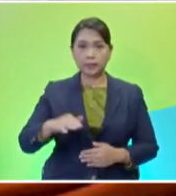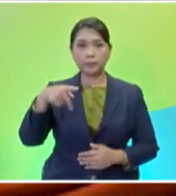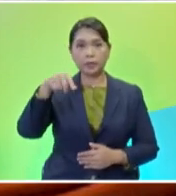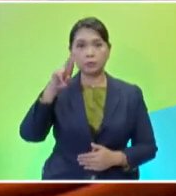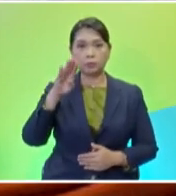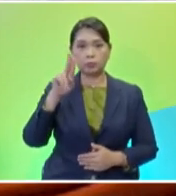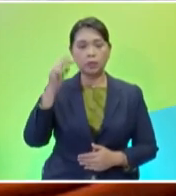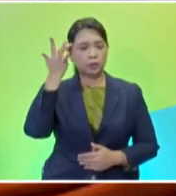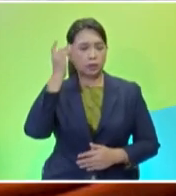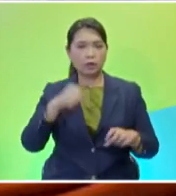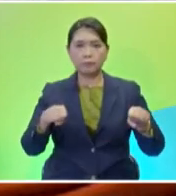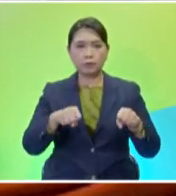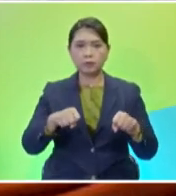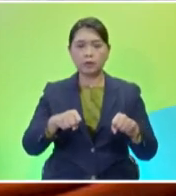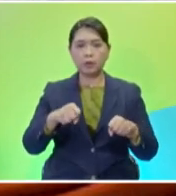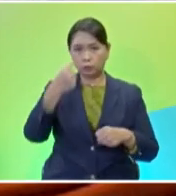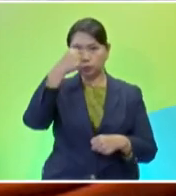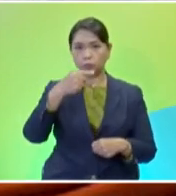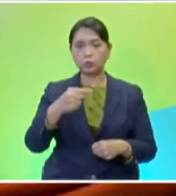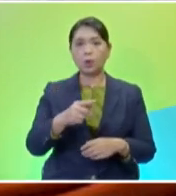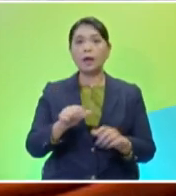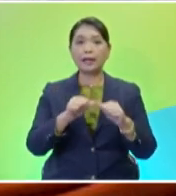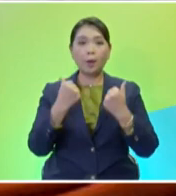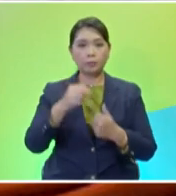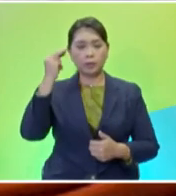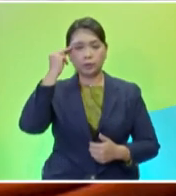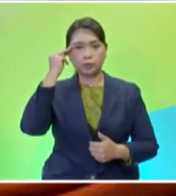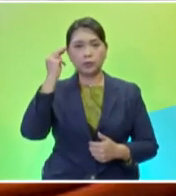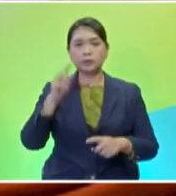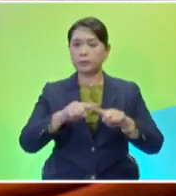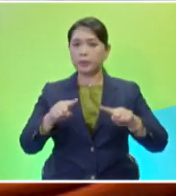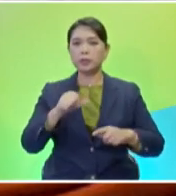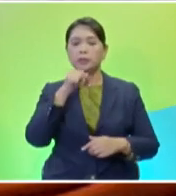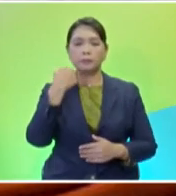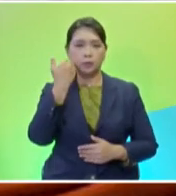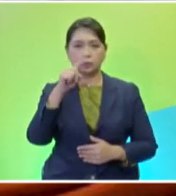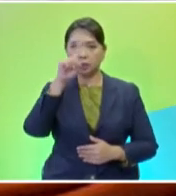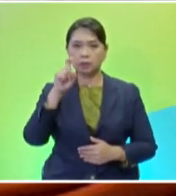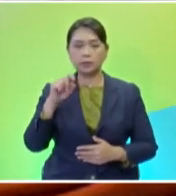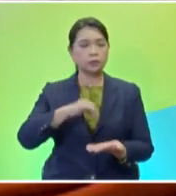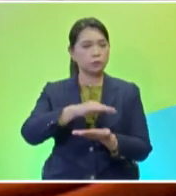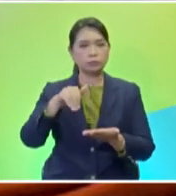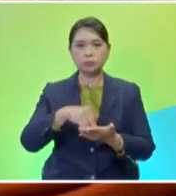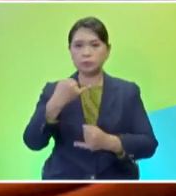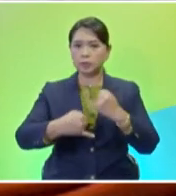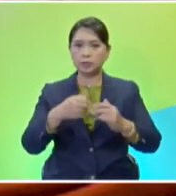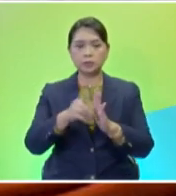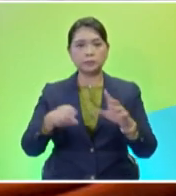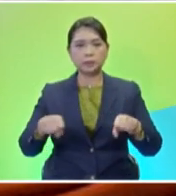semai setelah bermain penuh selama 5 jam semua makanan berjaya dimasak dengan sempurna